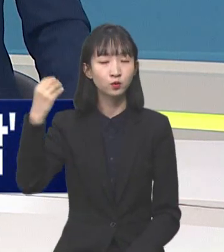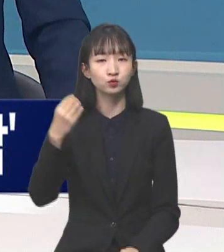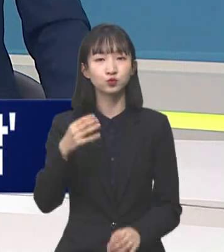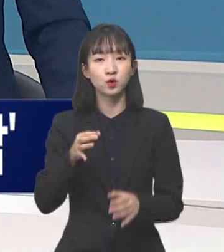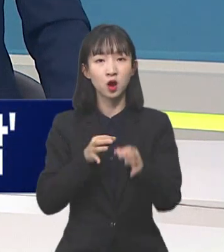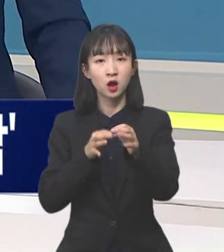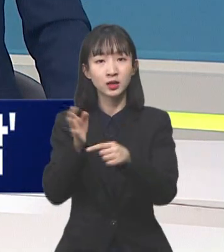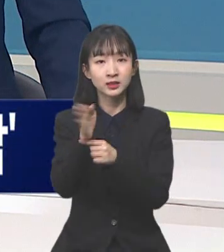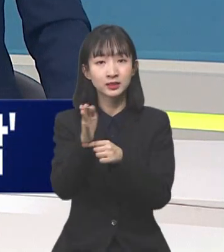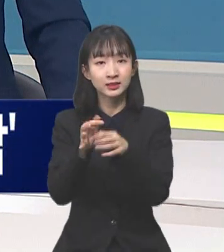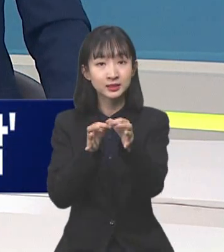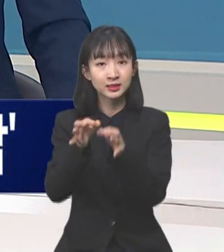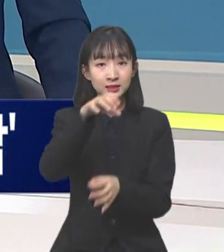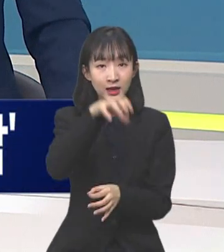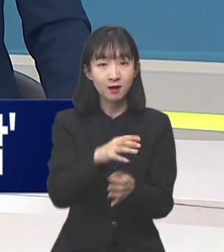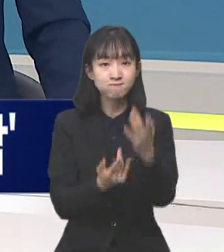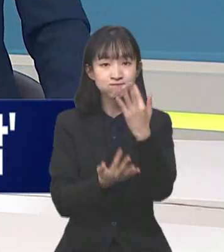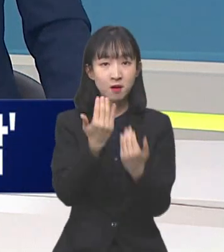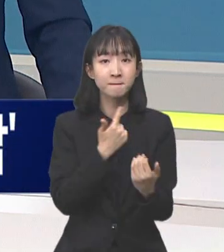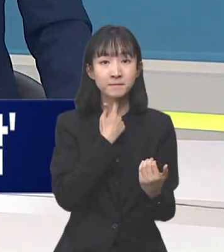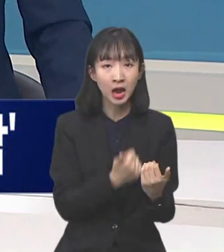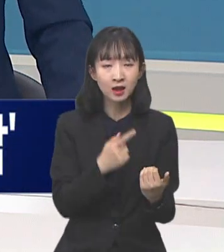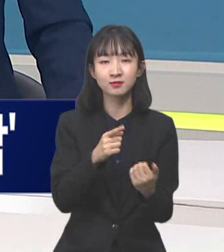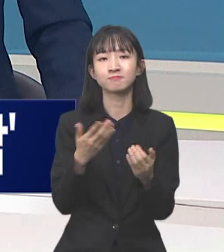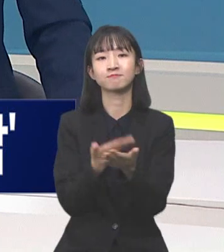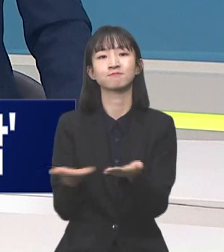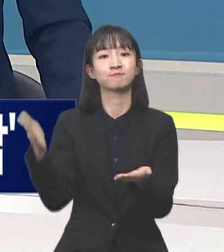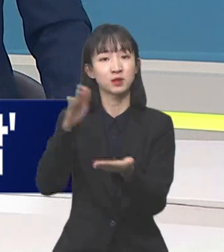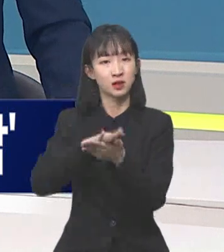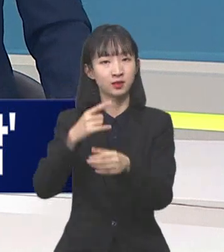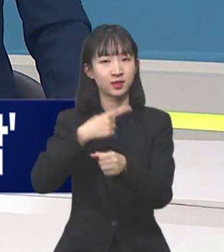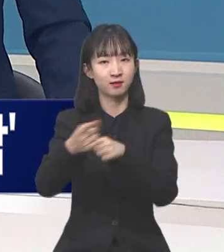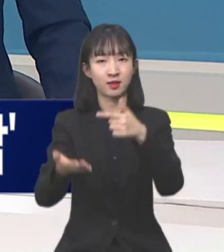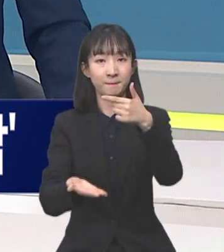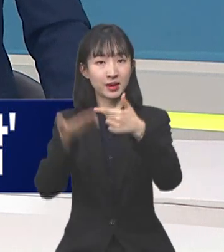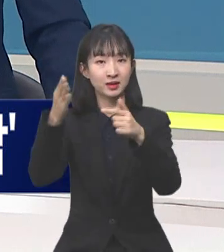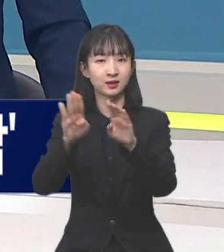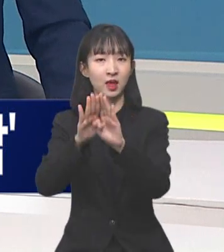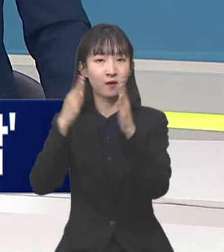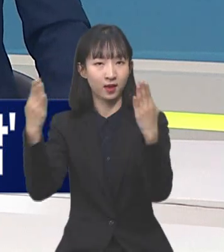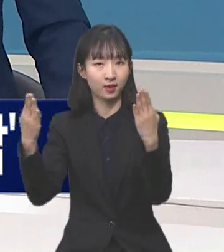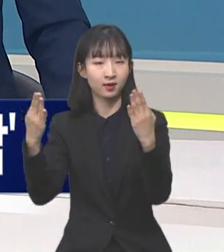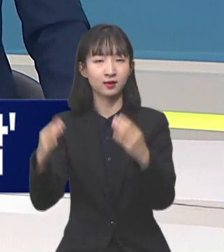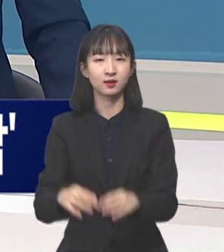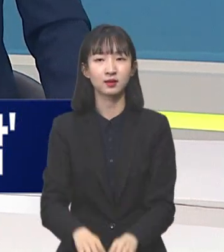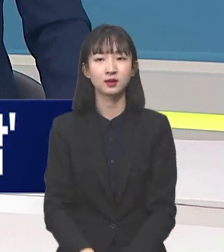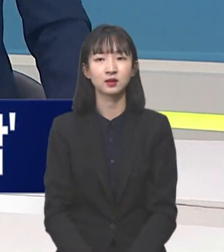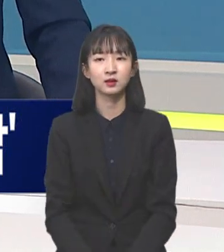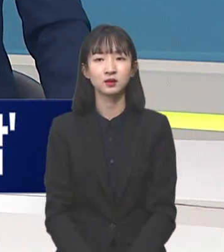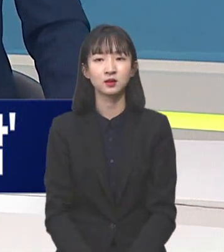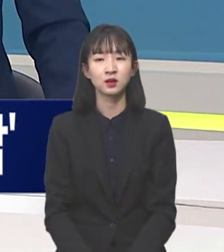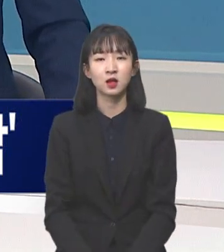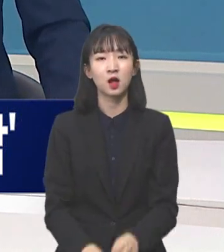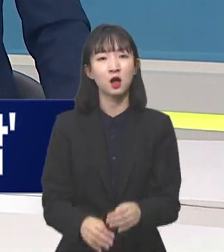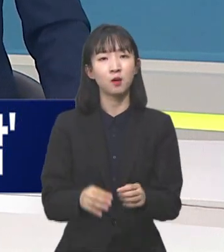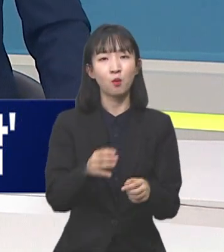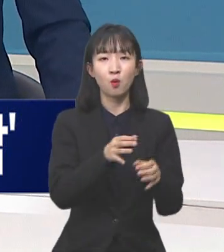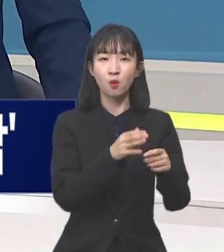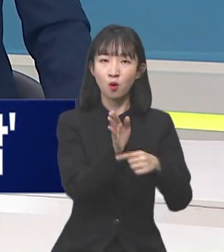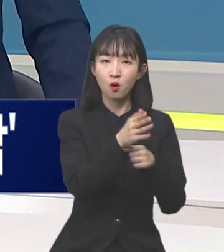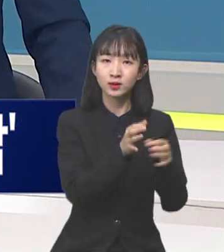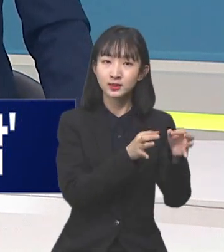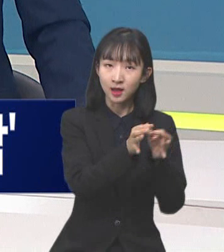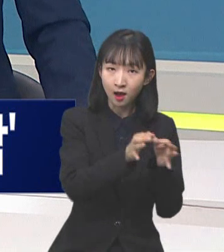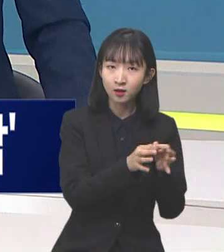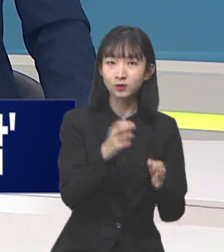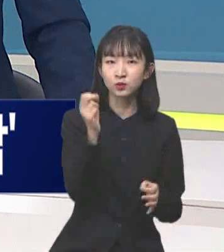어시장 이에 내년 상반기에 재탄생 합니다 소래포구 어시장 현대화 사업의 첫 삽을 떴는데요 어시장은 물론 청년창업